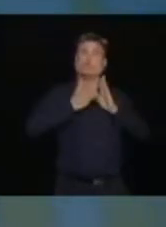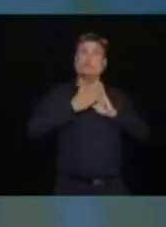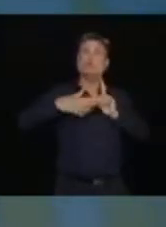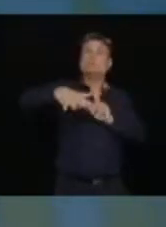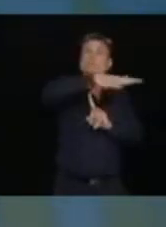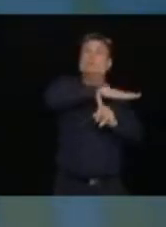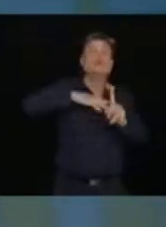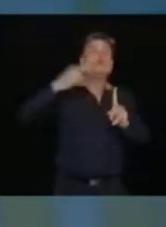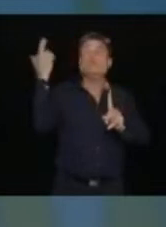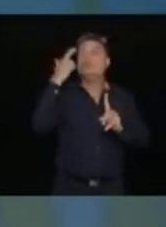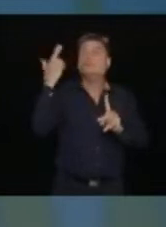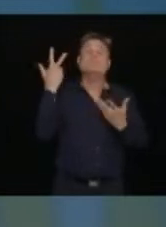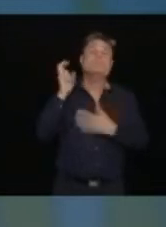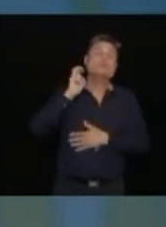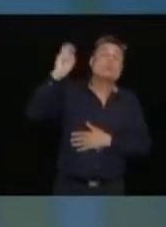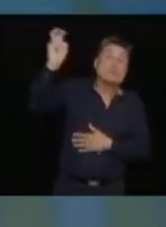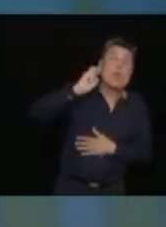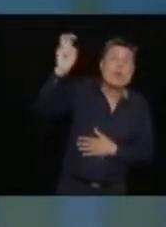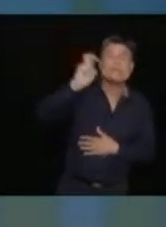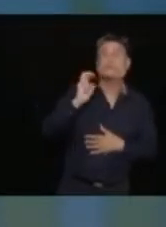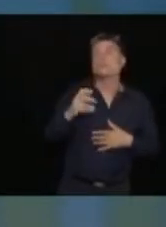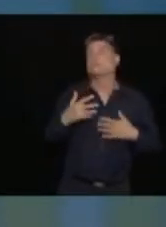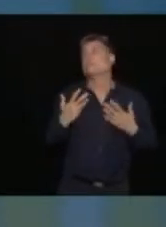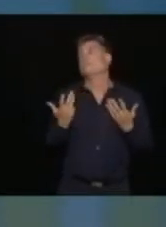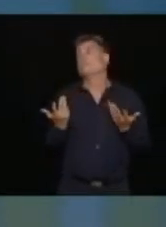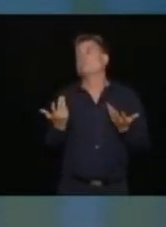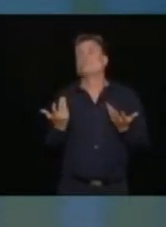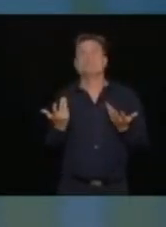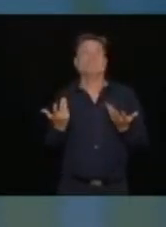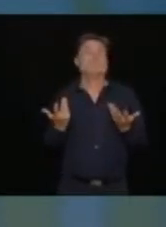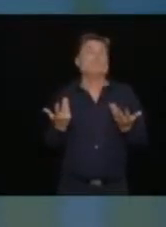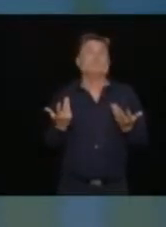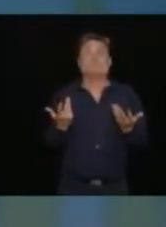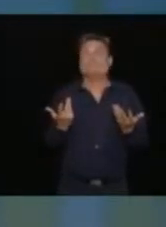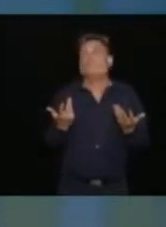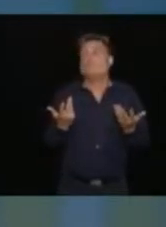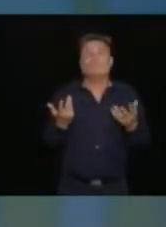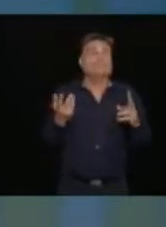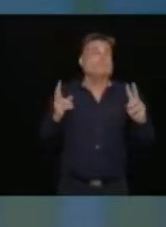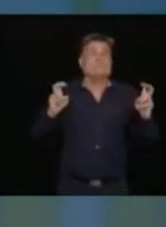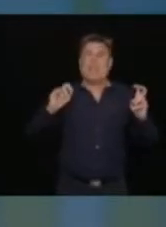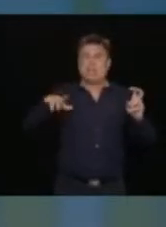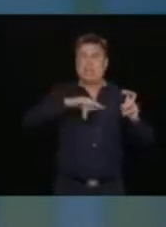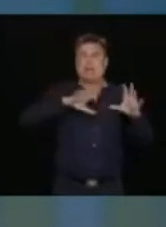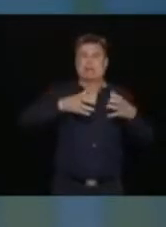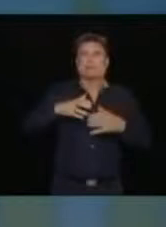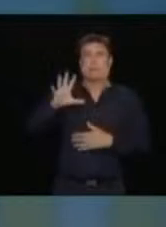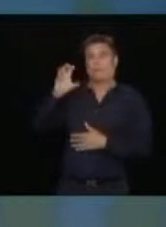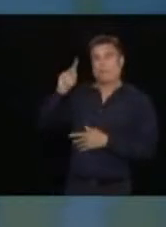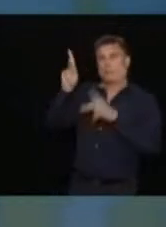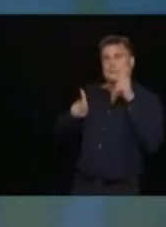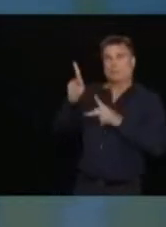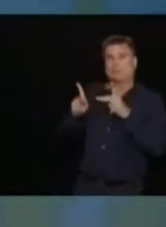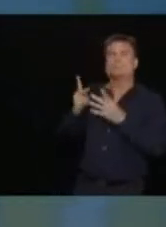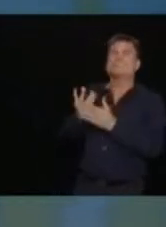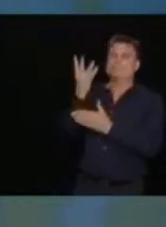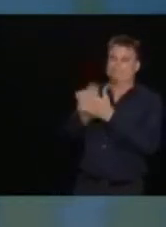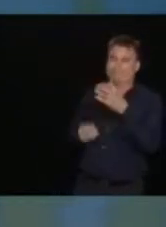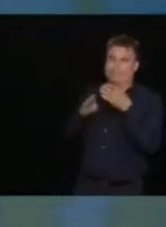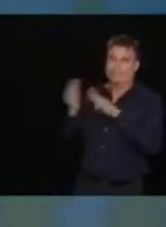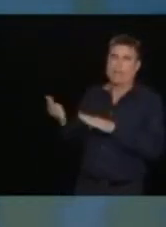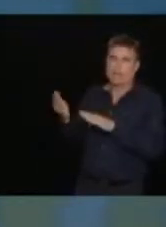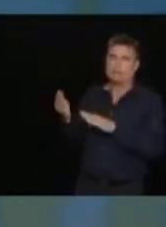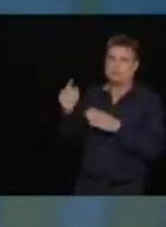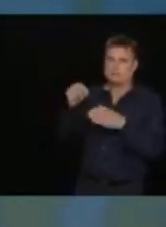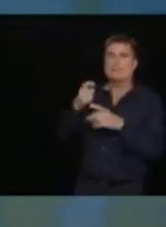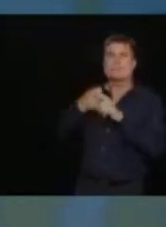是133个死亡，不是爆发感染的死亡是50个。 So the case fatality rate 所以这个爆